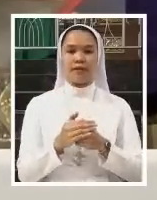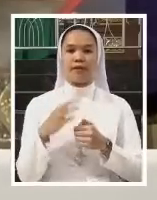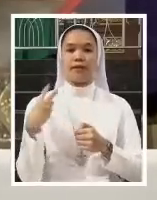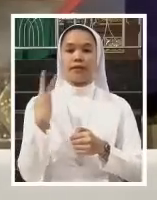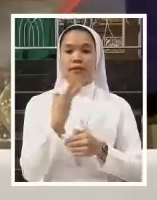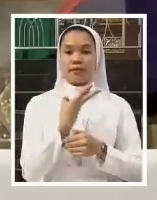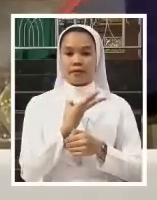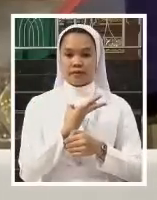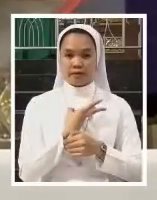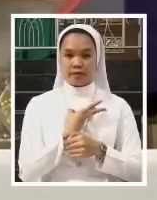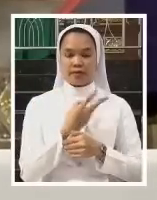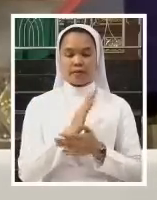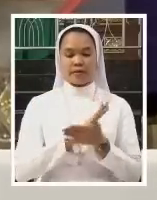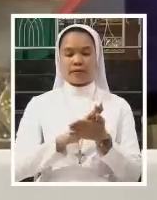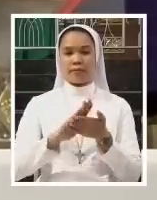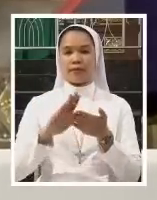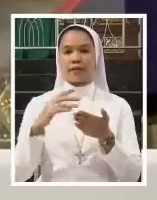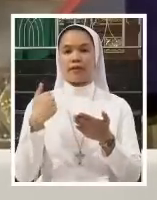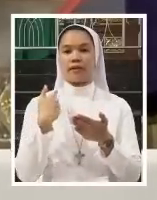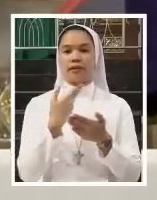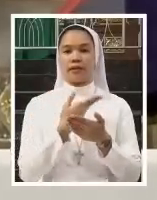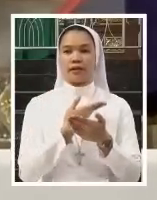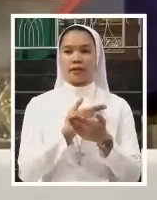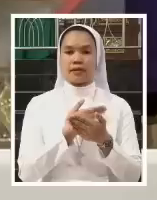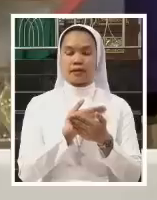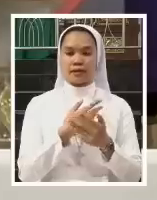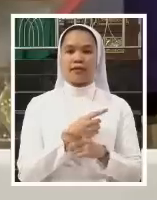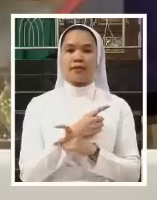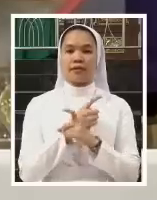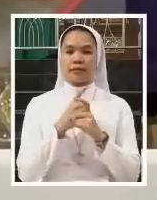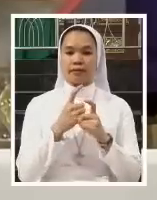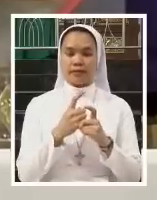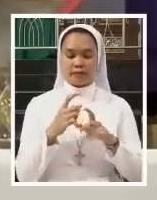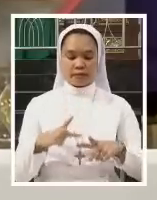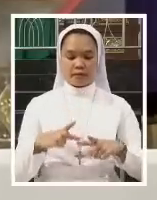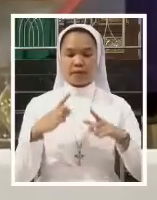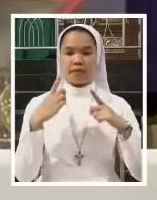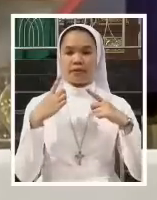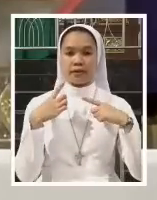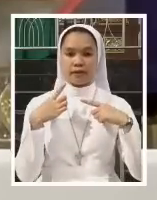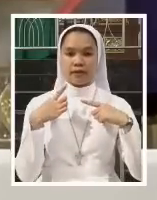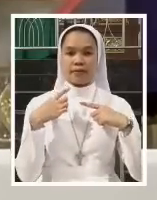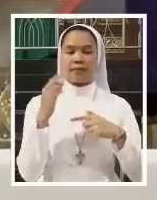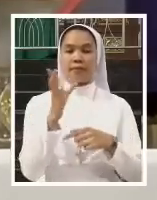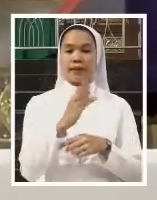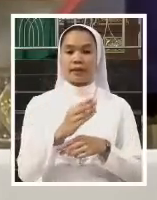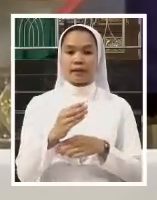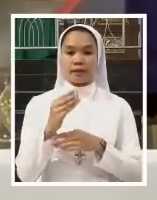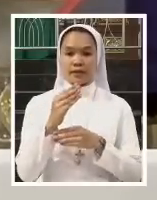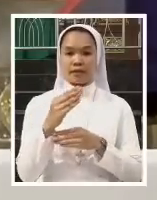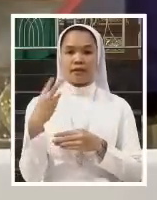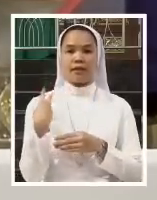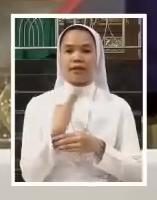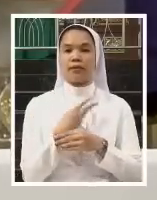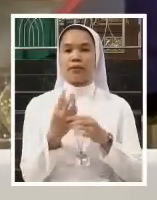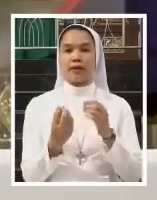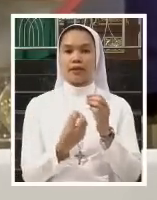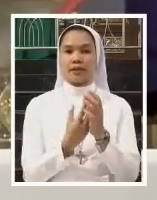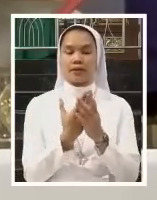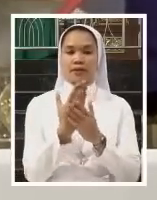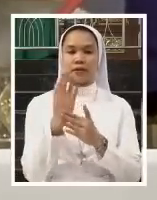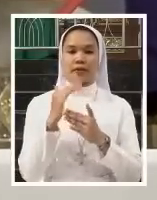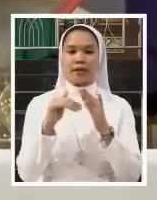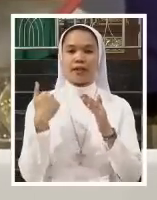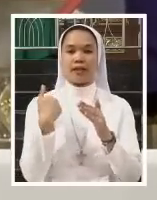maugay na magpara kang samong daan sa pagkabuhay asin magpatalubos sa mo